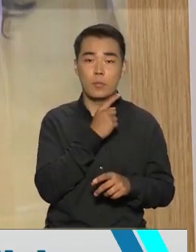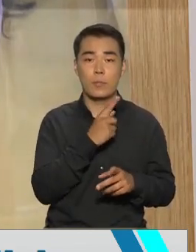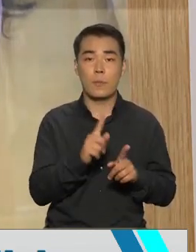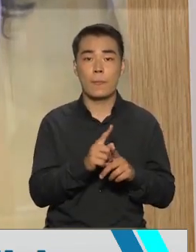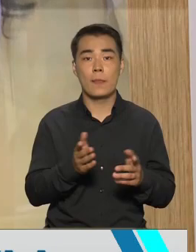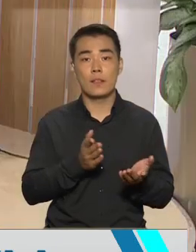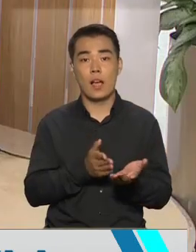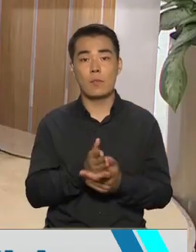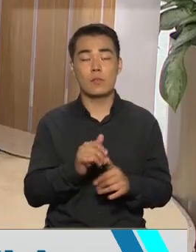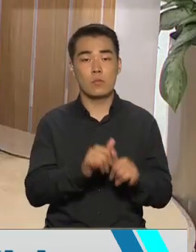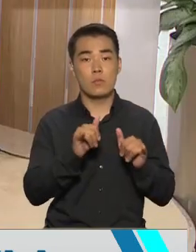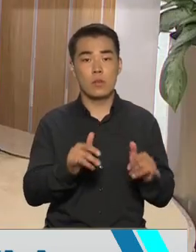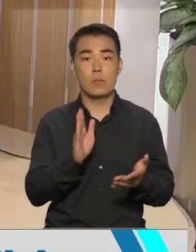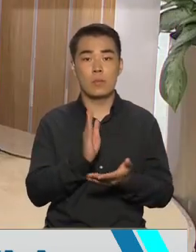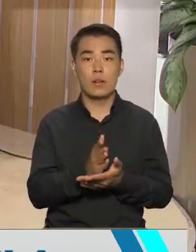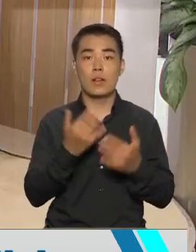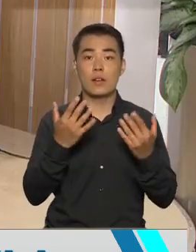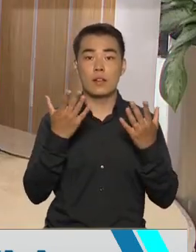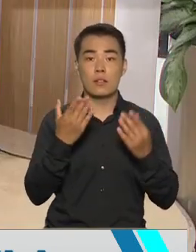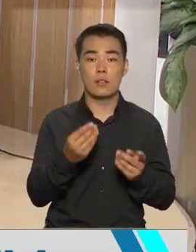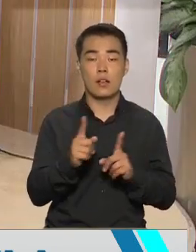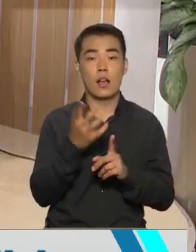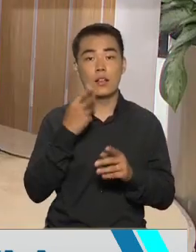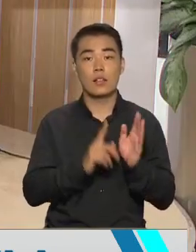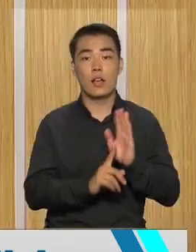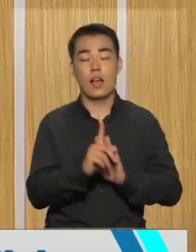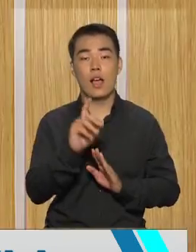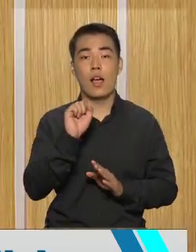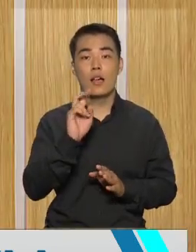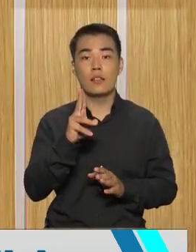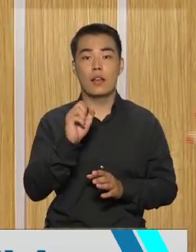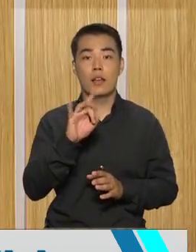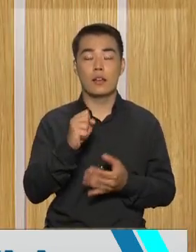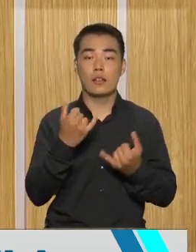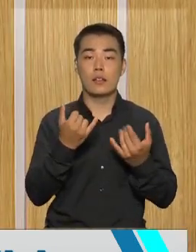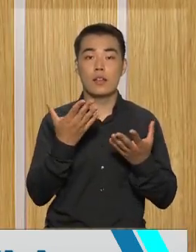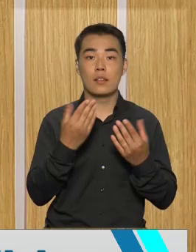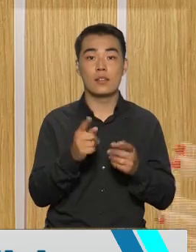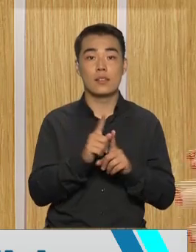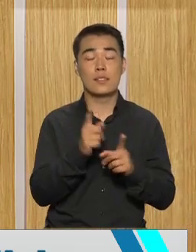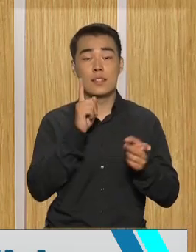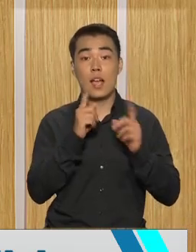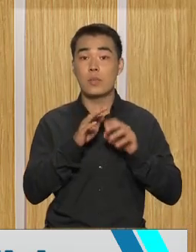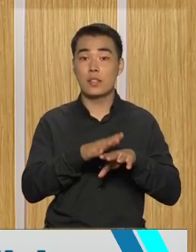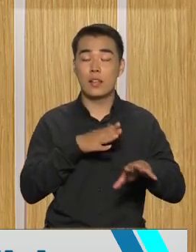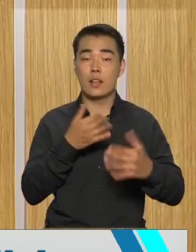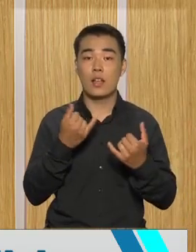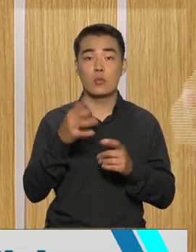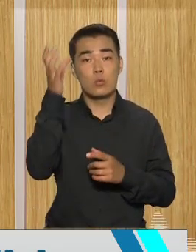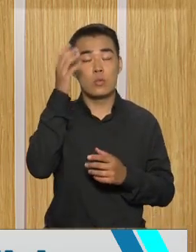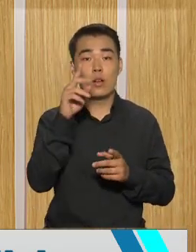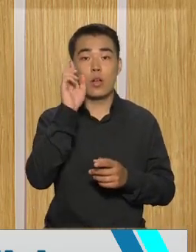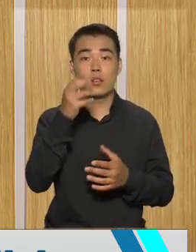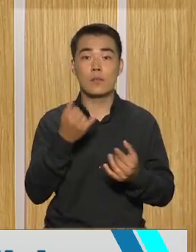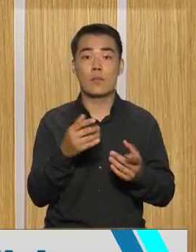ықпалы артып келеді. Соңғы кезектен тыс Анкарада өткен саммитте Түркі мемлекеттері енді